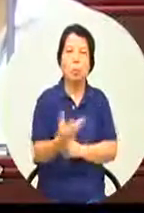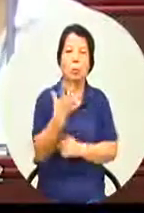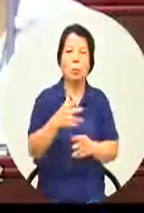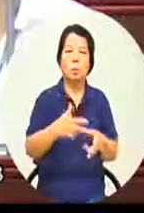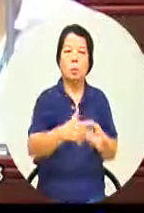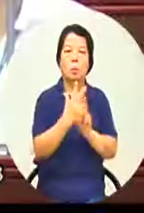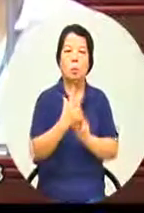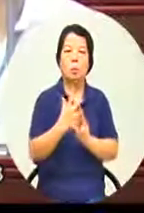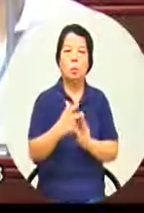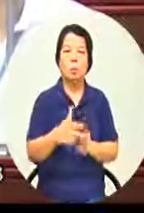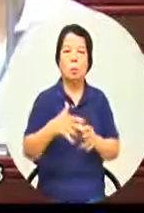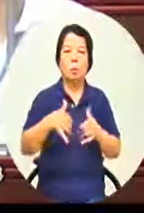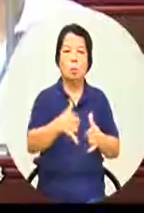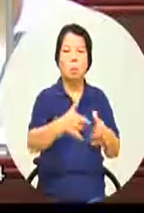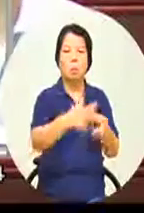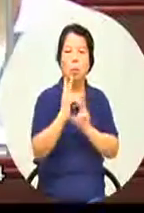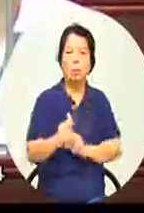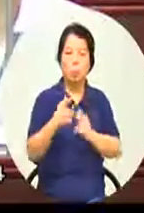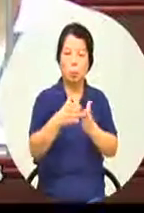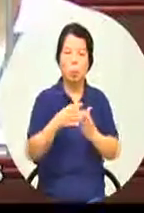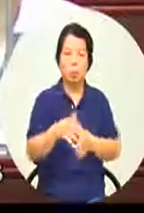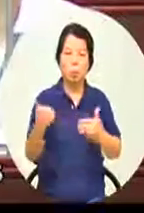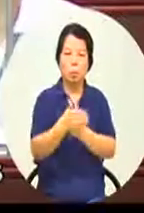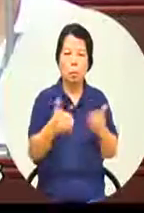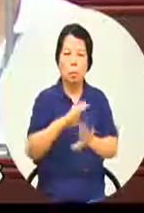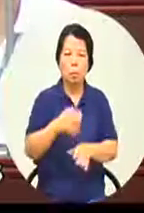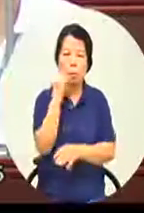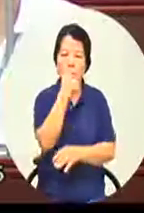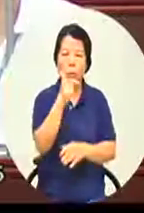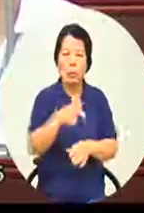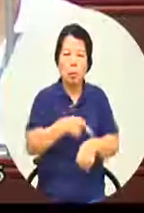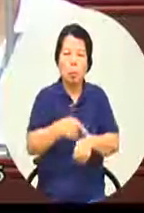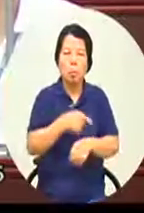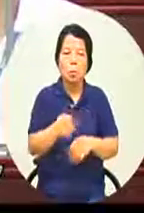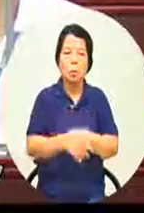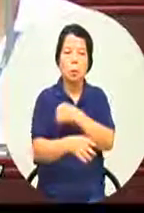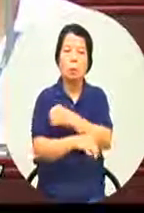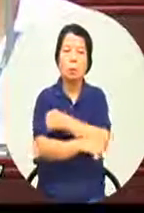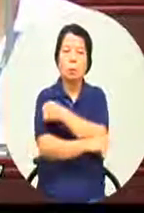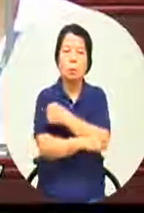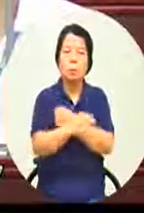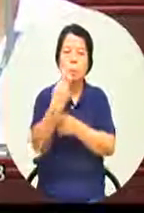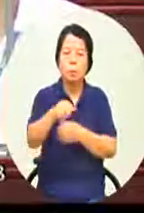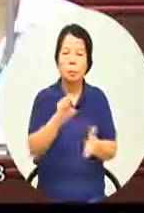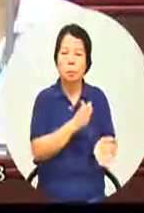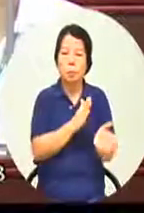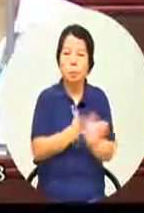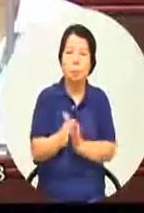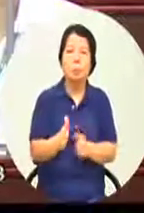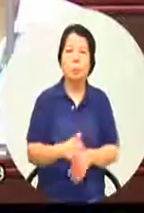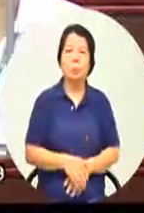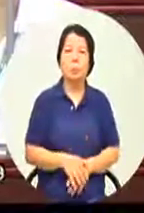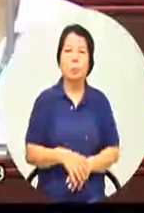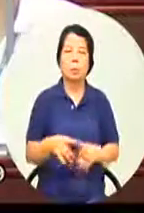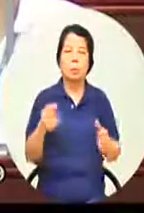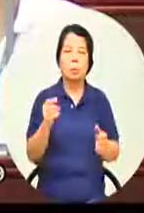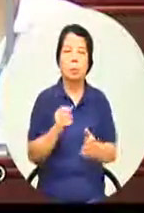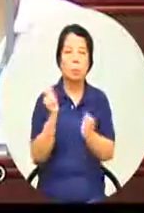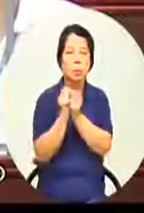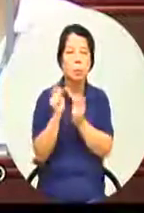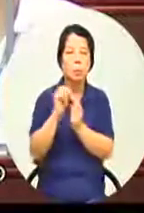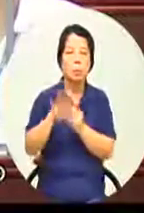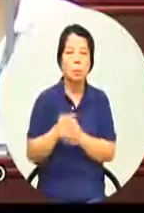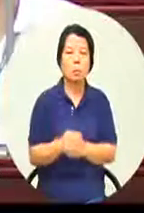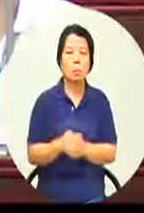的特性，所以是把它放到比较后面的。那么因为最近我们也知道有一些新的